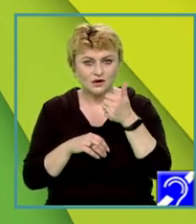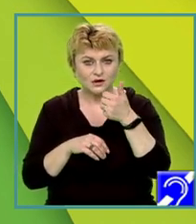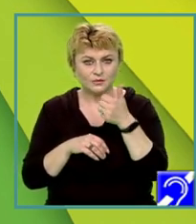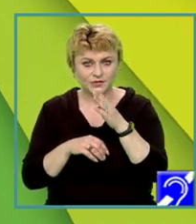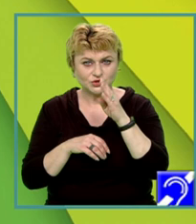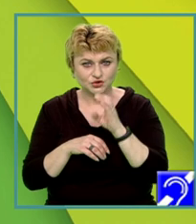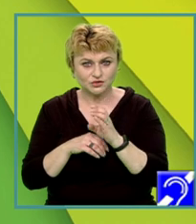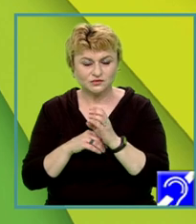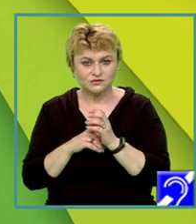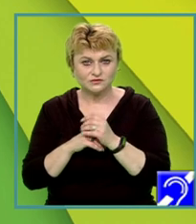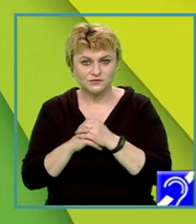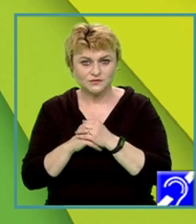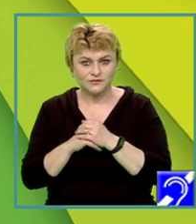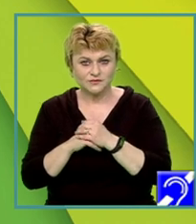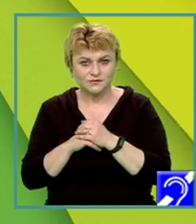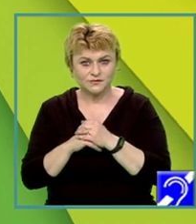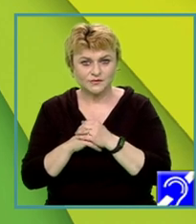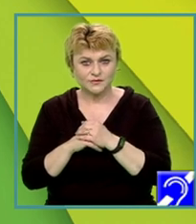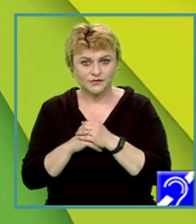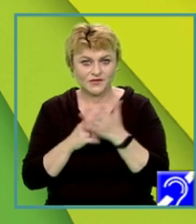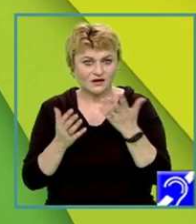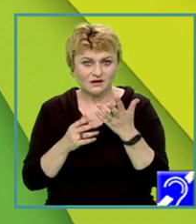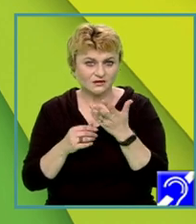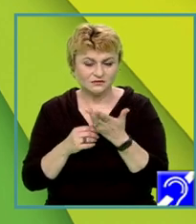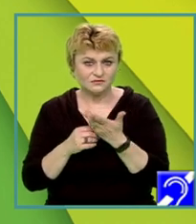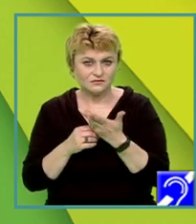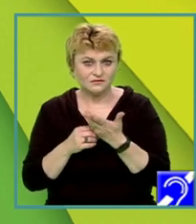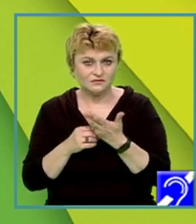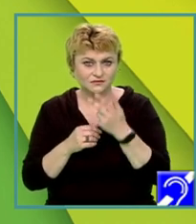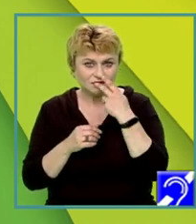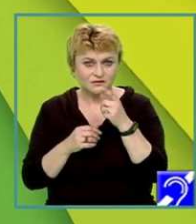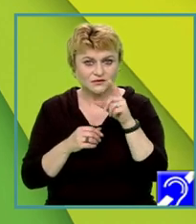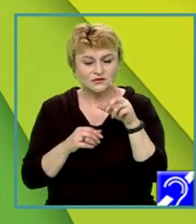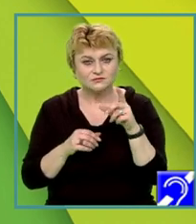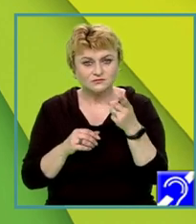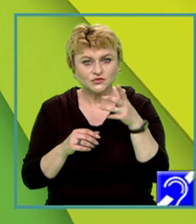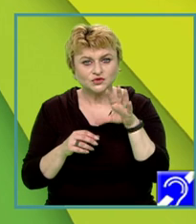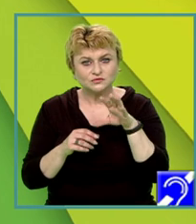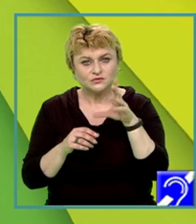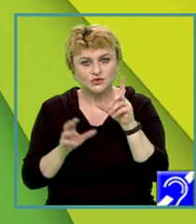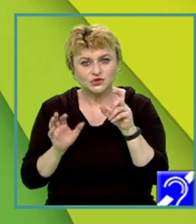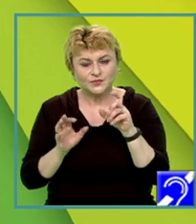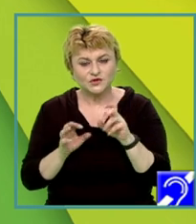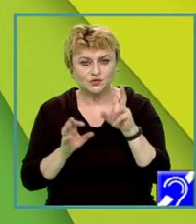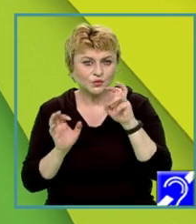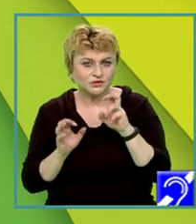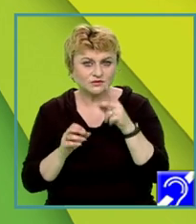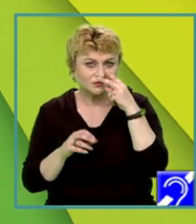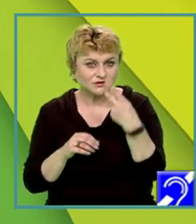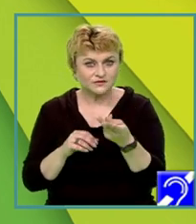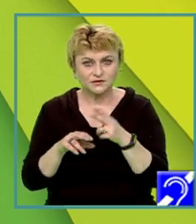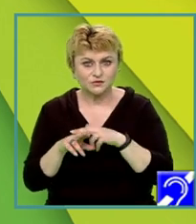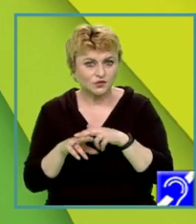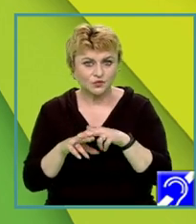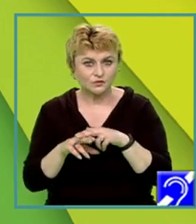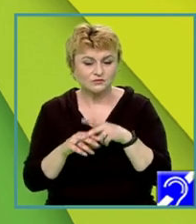noua care poate fi 50 60 70 sau 80 de grade desigur trebuie să o determinăm cu